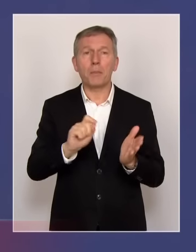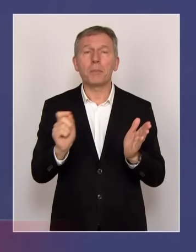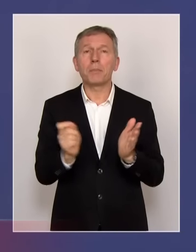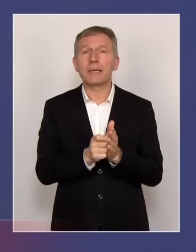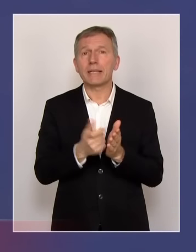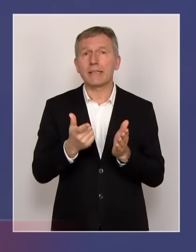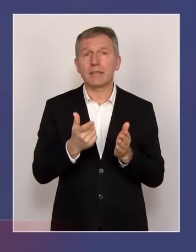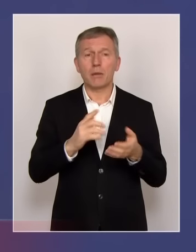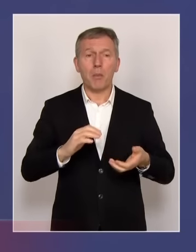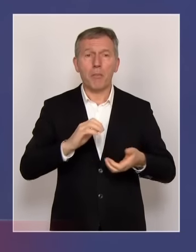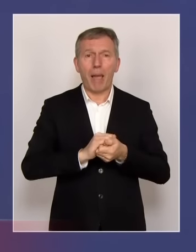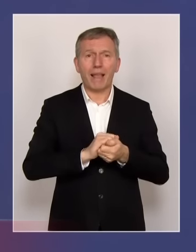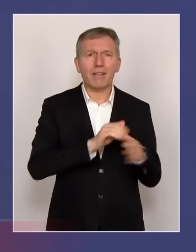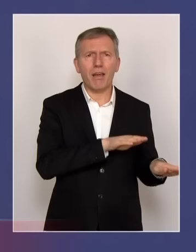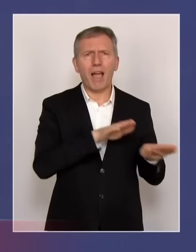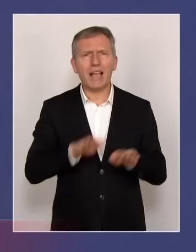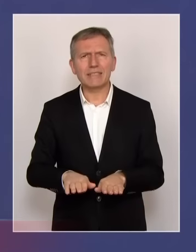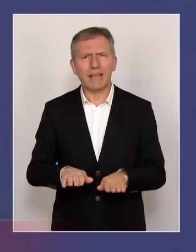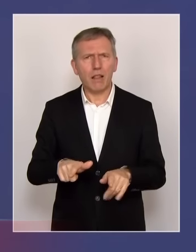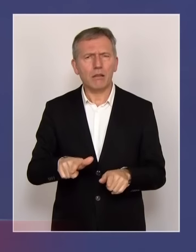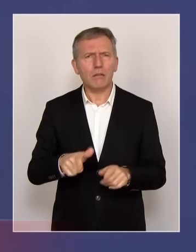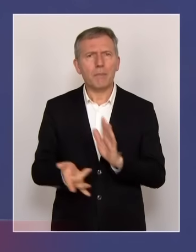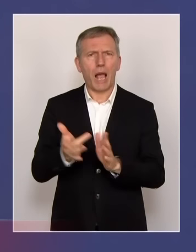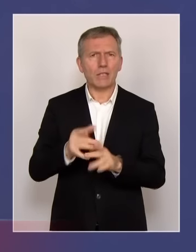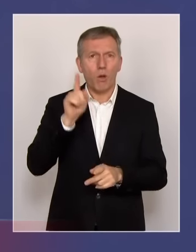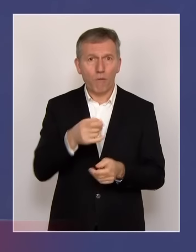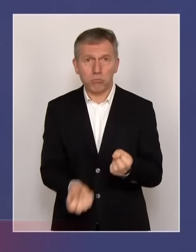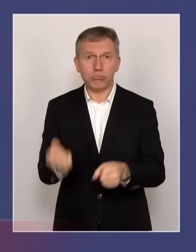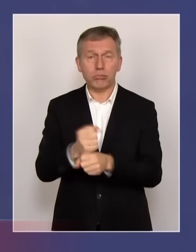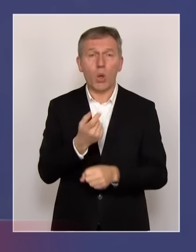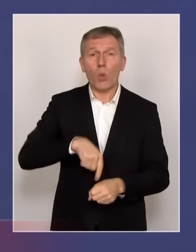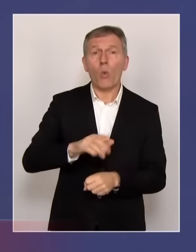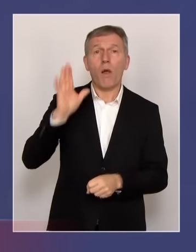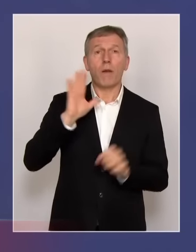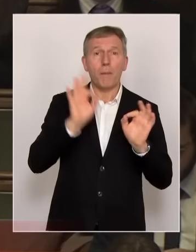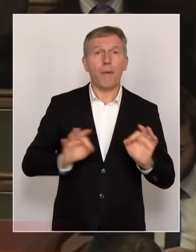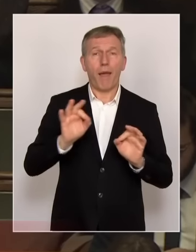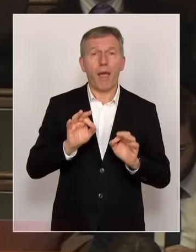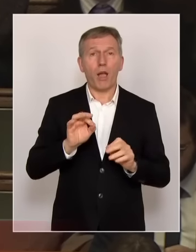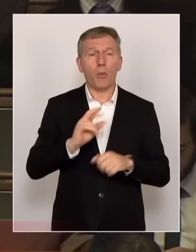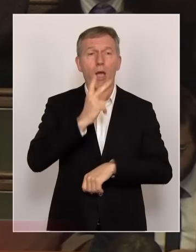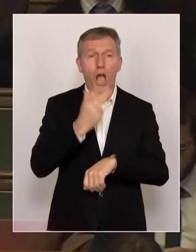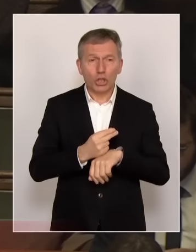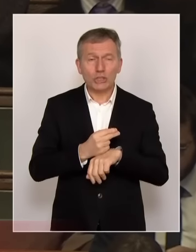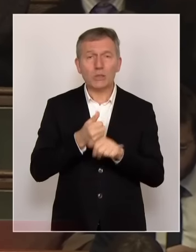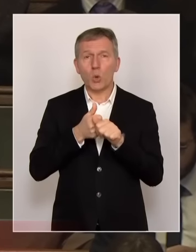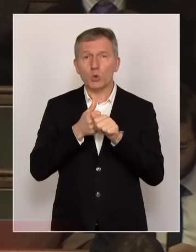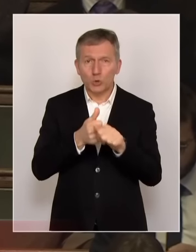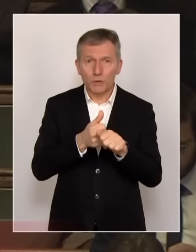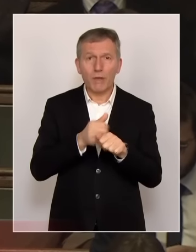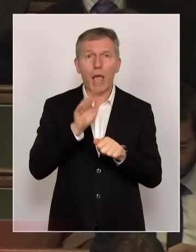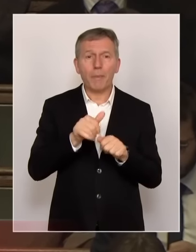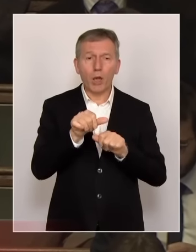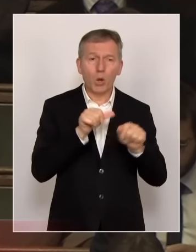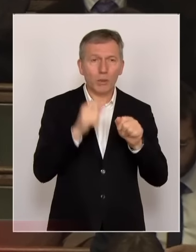pacte Asie-d'immigration, maintenant, il falloir le mettre en oeuvre parce qu'il nous offre des instruments inédits que nous n'avions pas, l'enregistrement, le suivi et des conditions de retour vers le